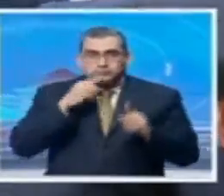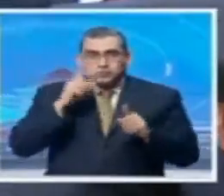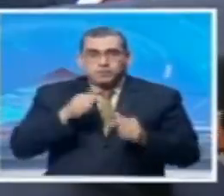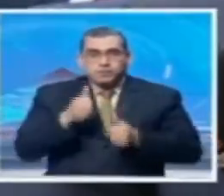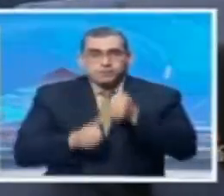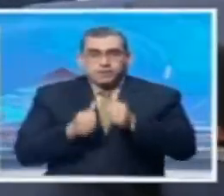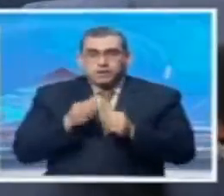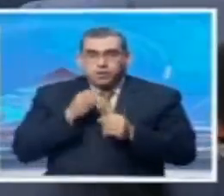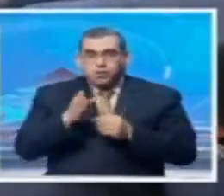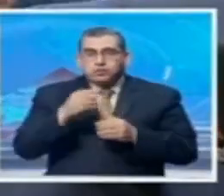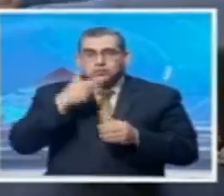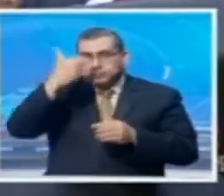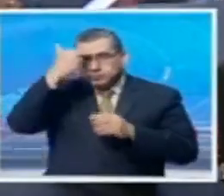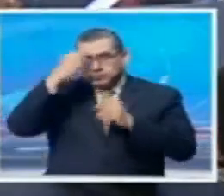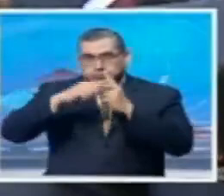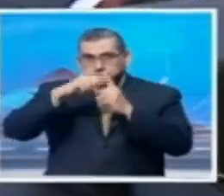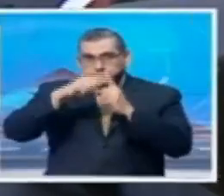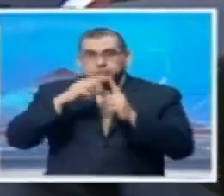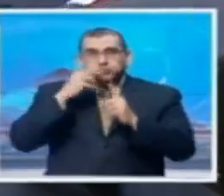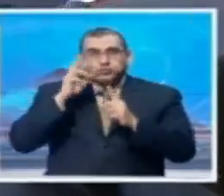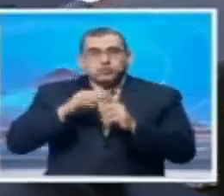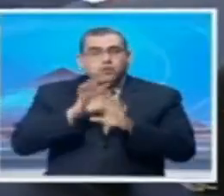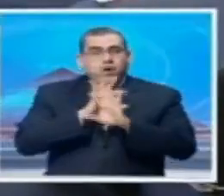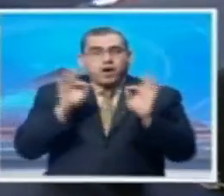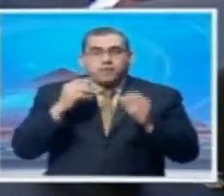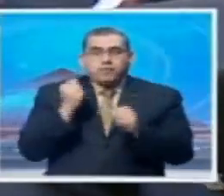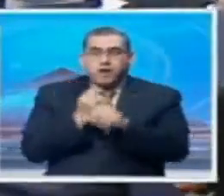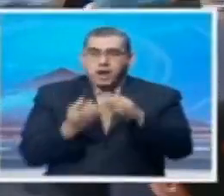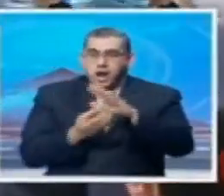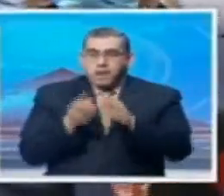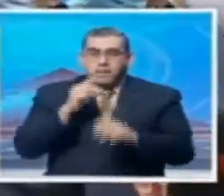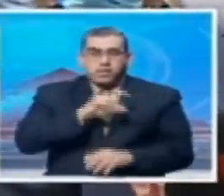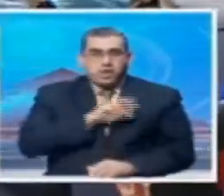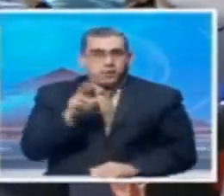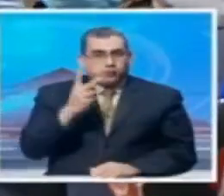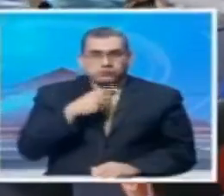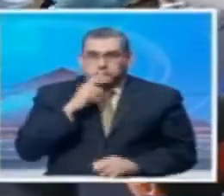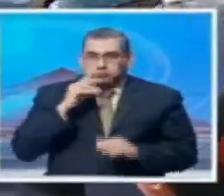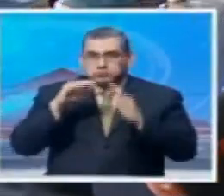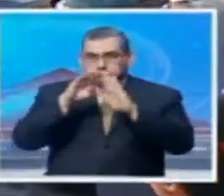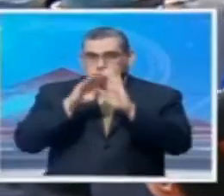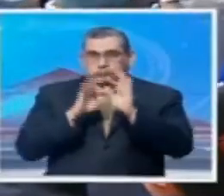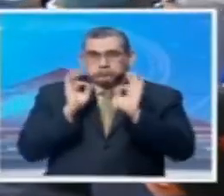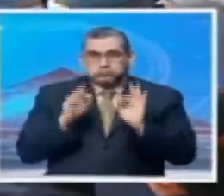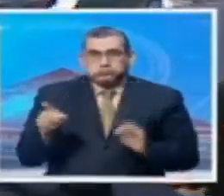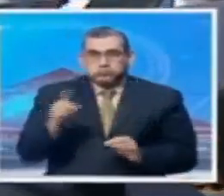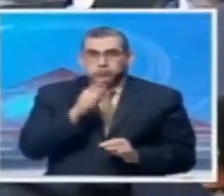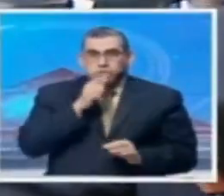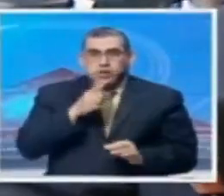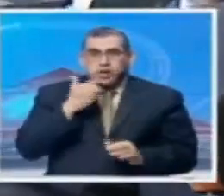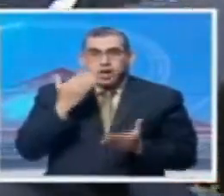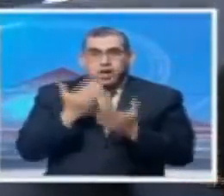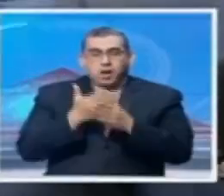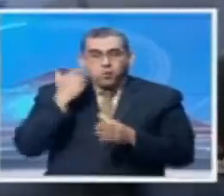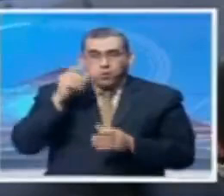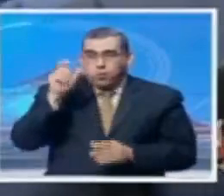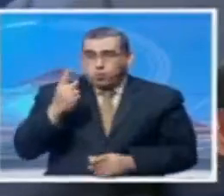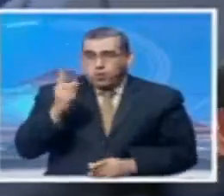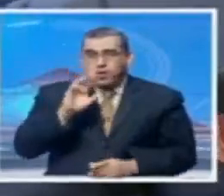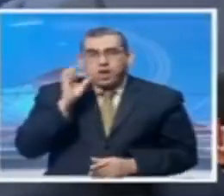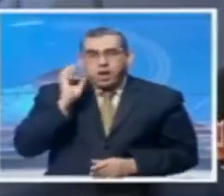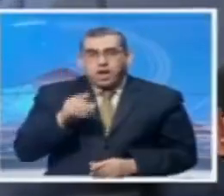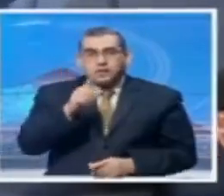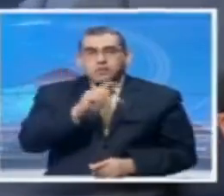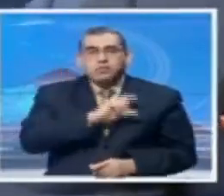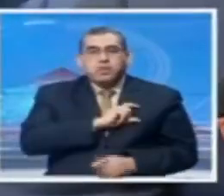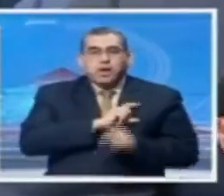الامتحانات وانتظامها، الإجراءات الاحترازية من قبل الجامعة ومن قبل الطلاب، لأن الإجراءات الاحترازية ليست من وجه واحد، لازم الطالب